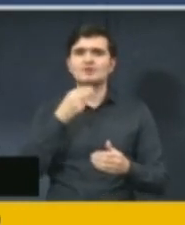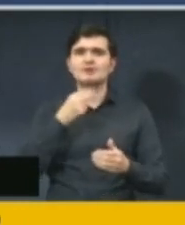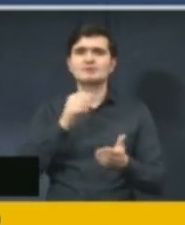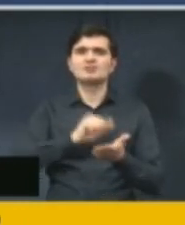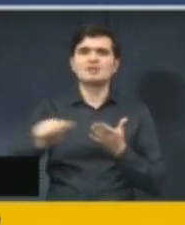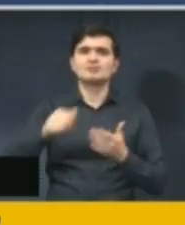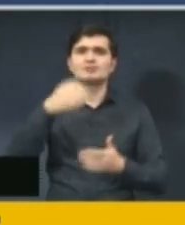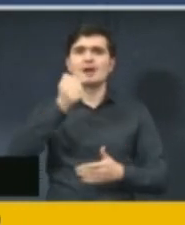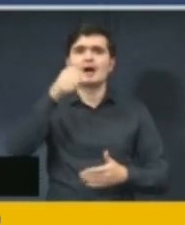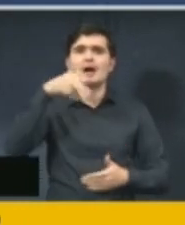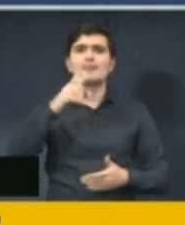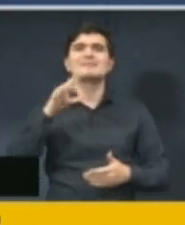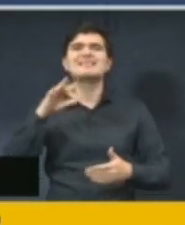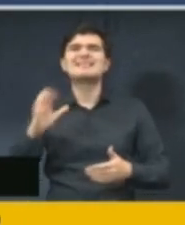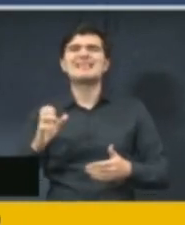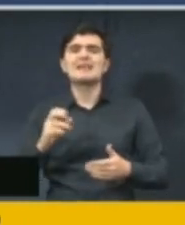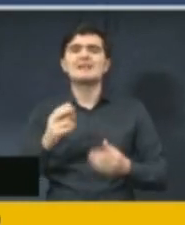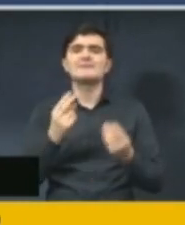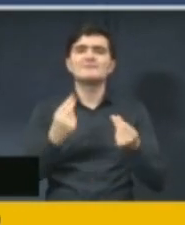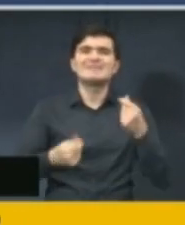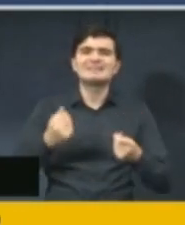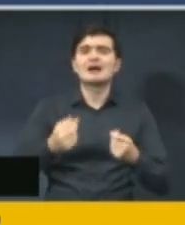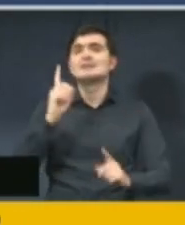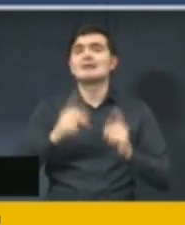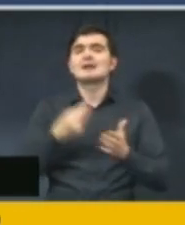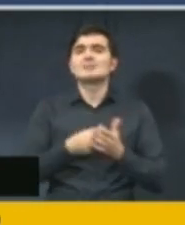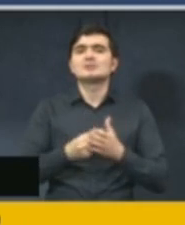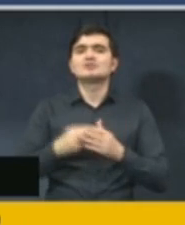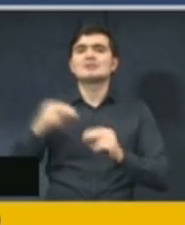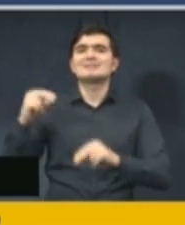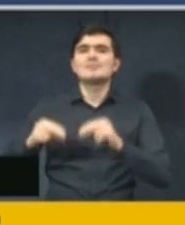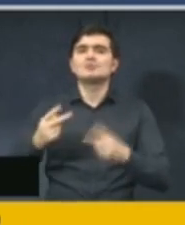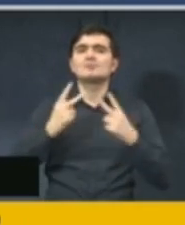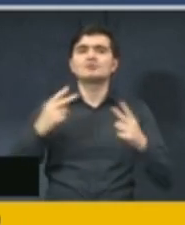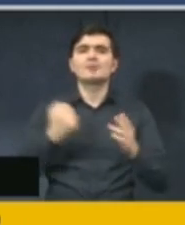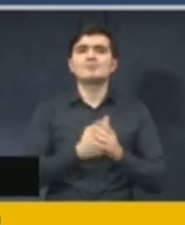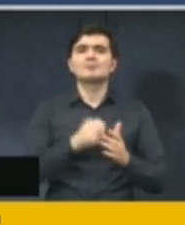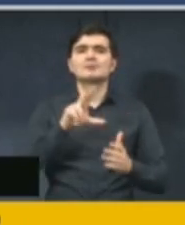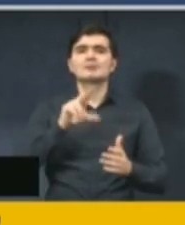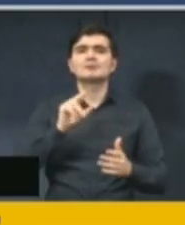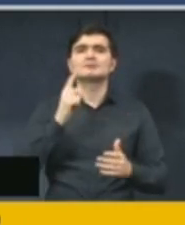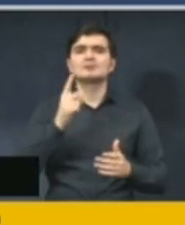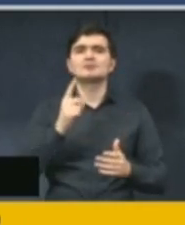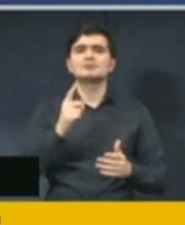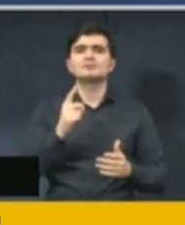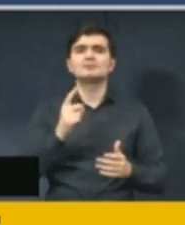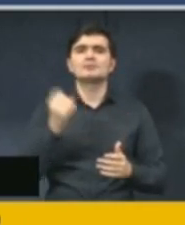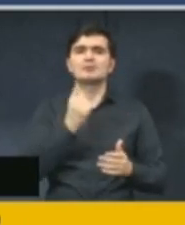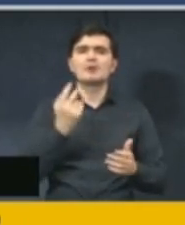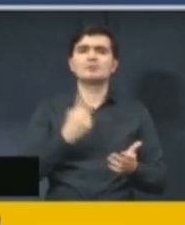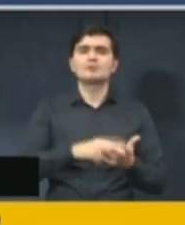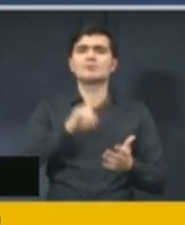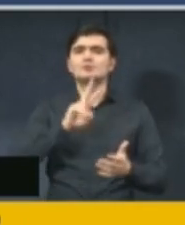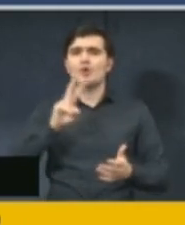fiscale cu condiția plății debitului principal până în 31.1.2022 și prelungirea